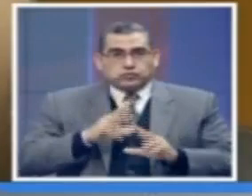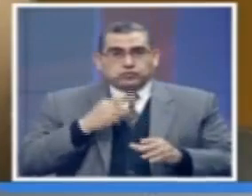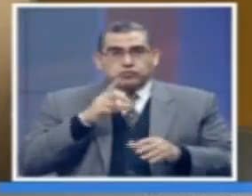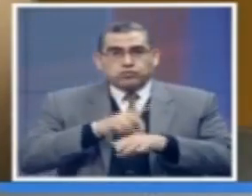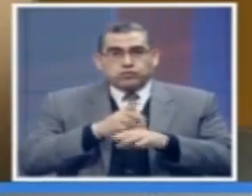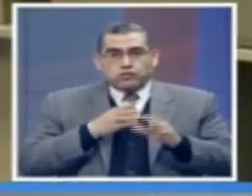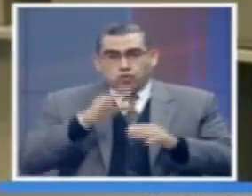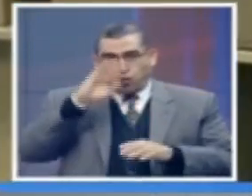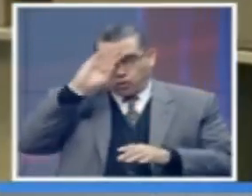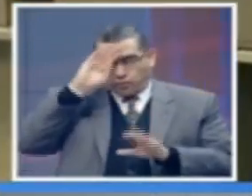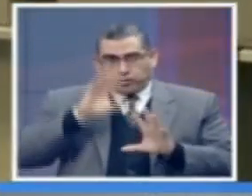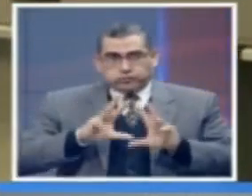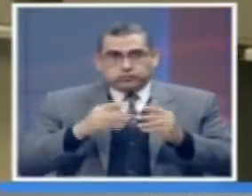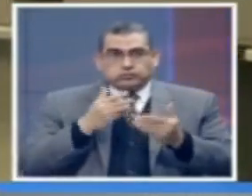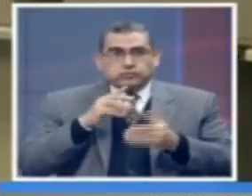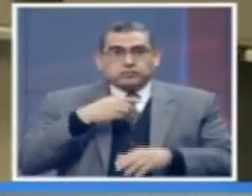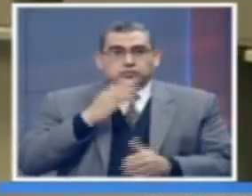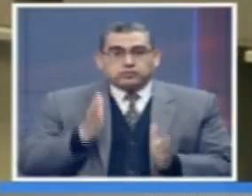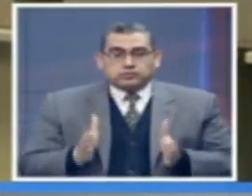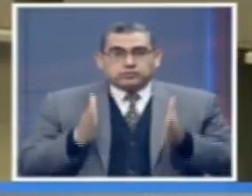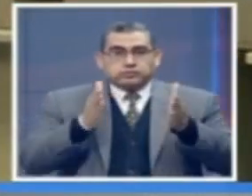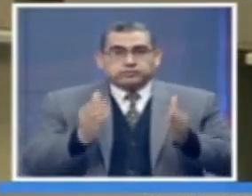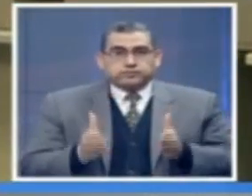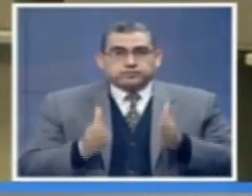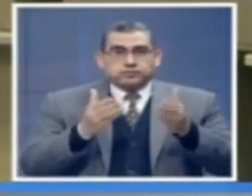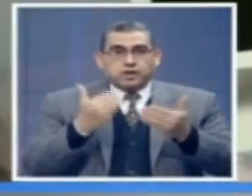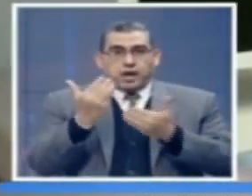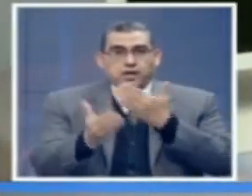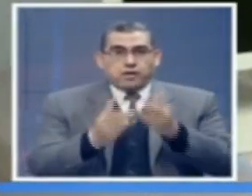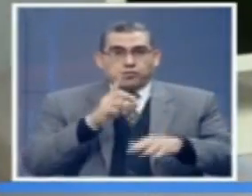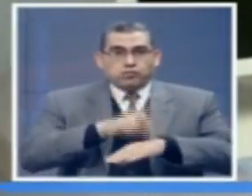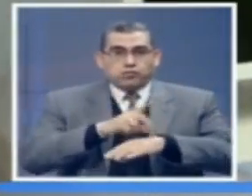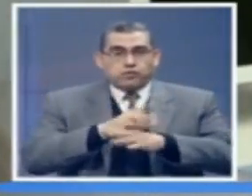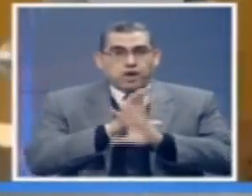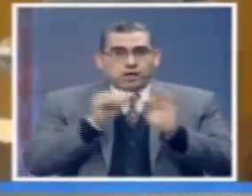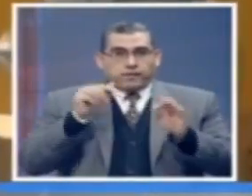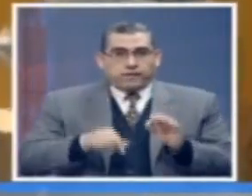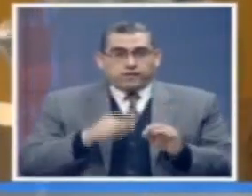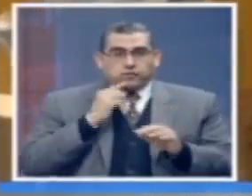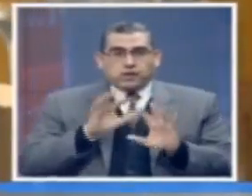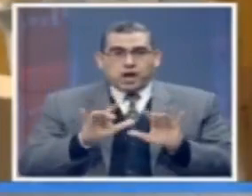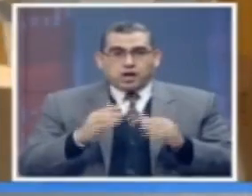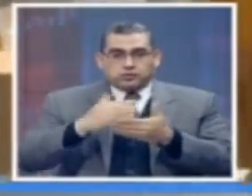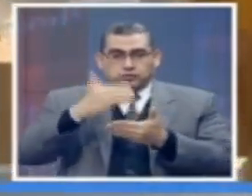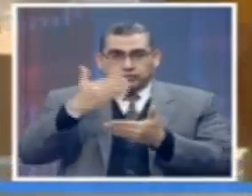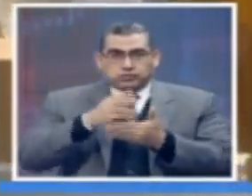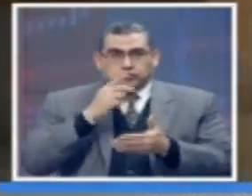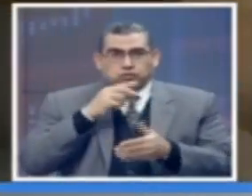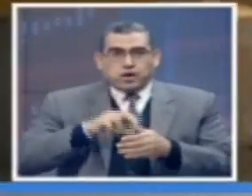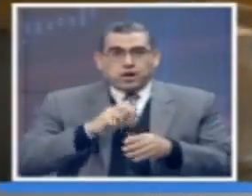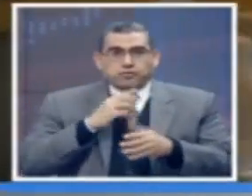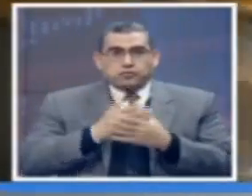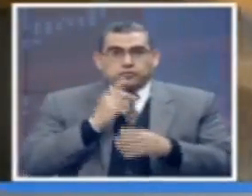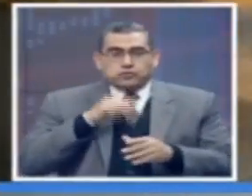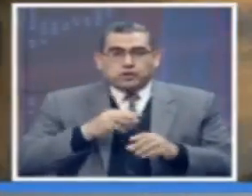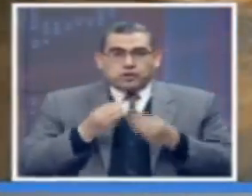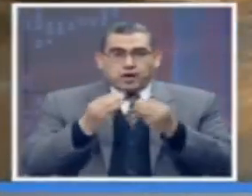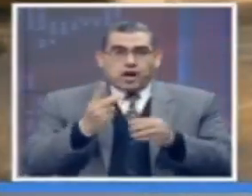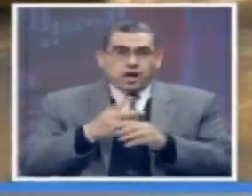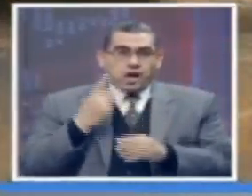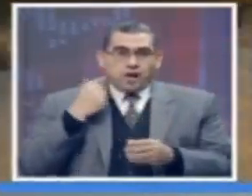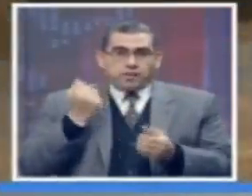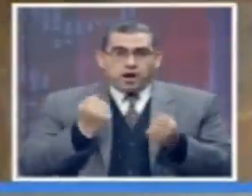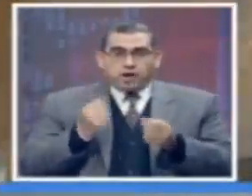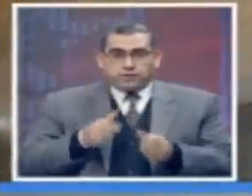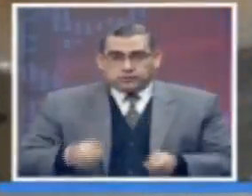المستشفى الحميات. الأجهزة التي تم تسليمها للمستشفى تشمل أجهزة مونيتور وأجهزة تخدير، بالإضافة لعربة